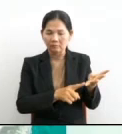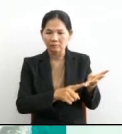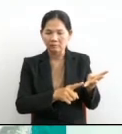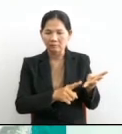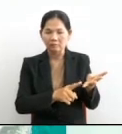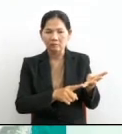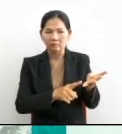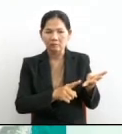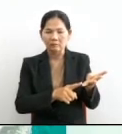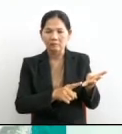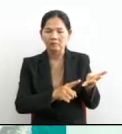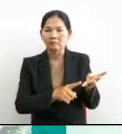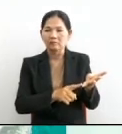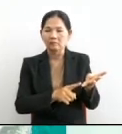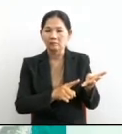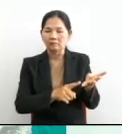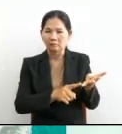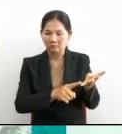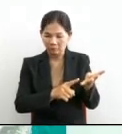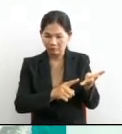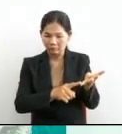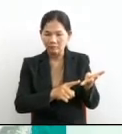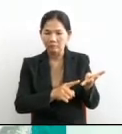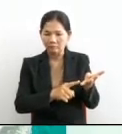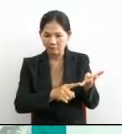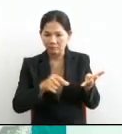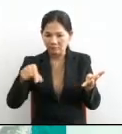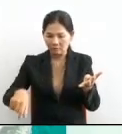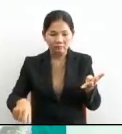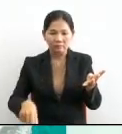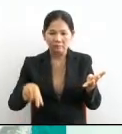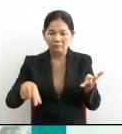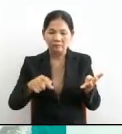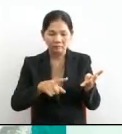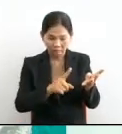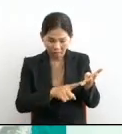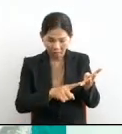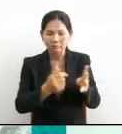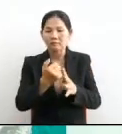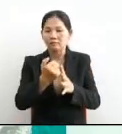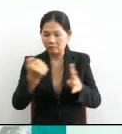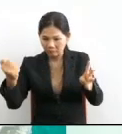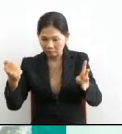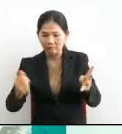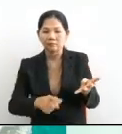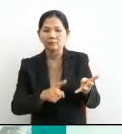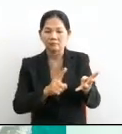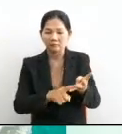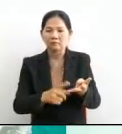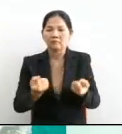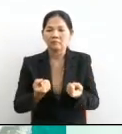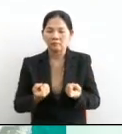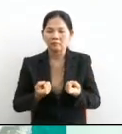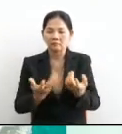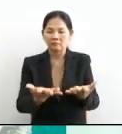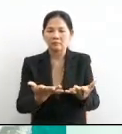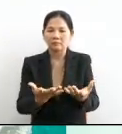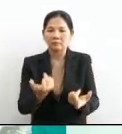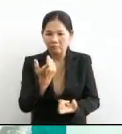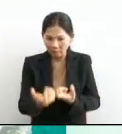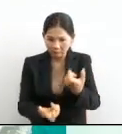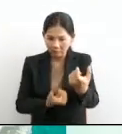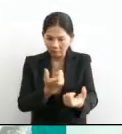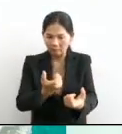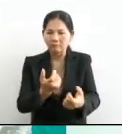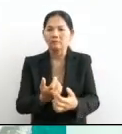này mùi tiết nó có chà cà đài sâu với cà đốt khỉa chà thân áp bị chuyển niếm miếng này tha hết đầm